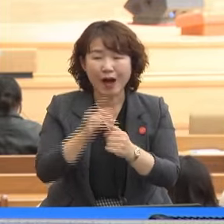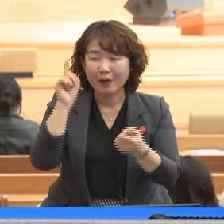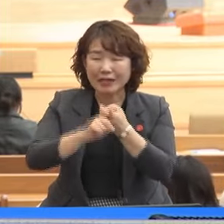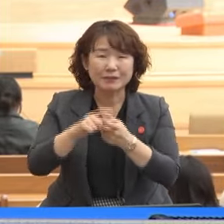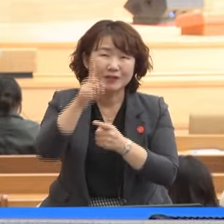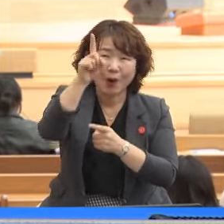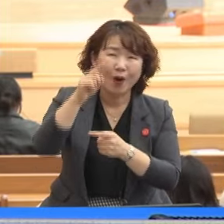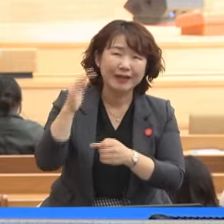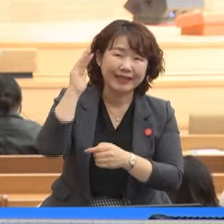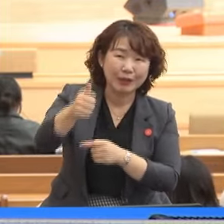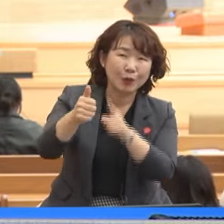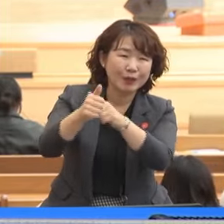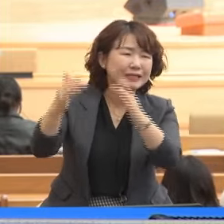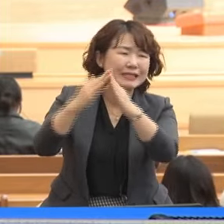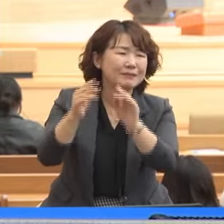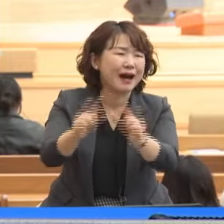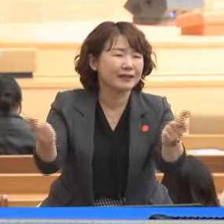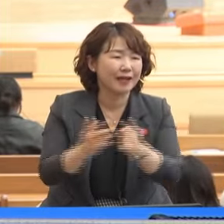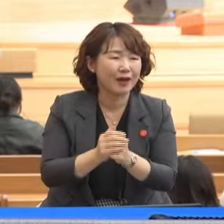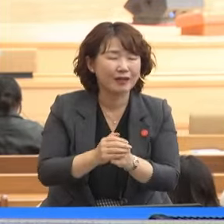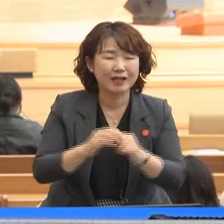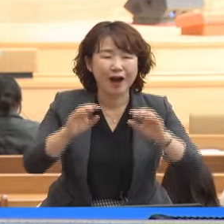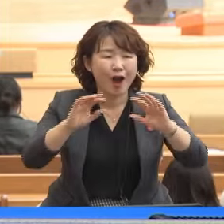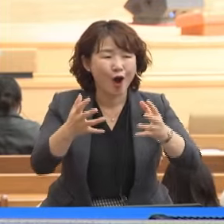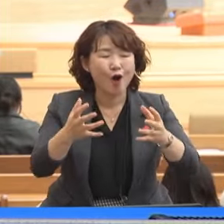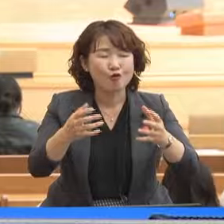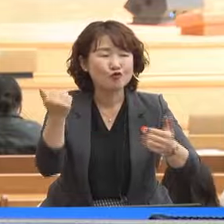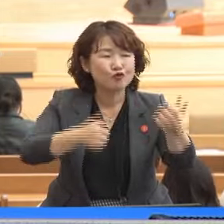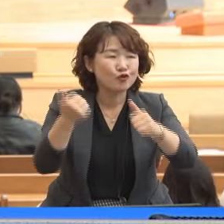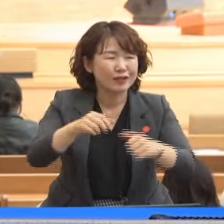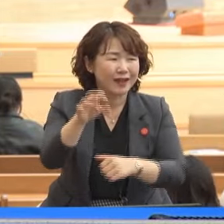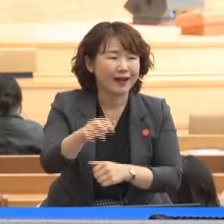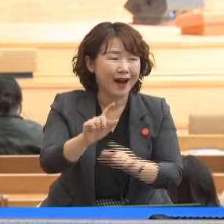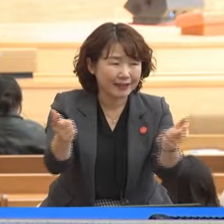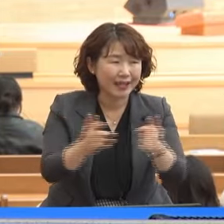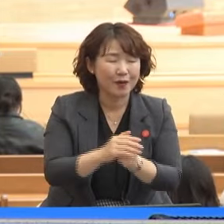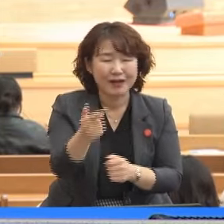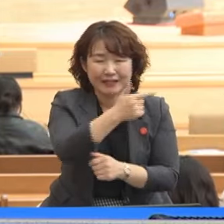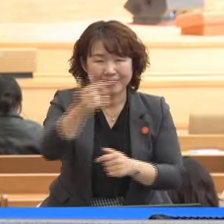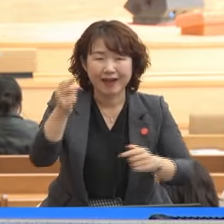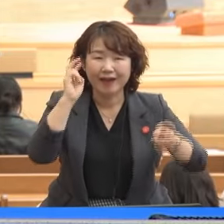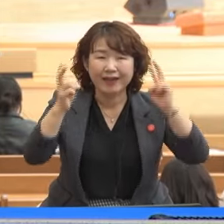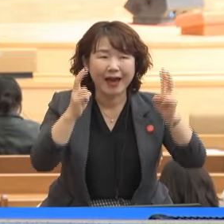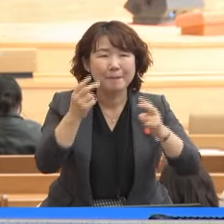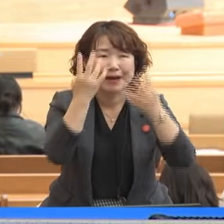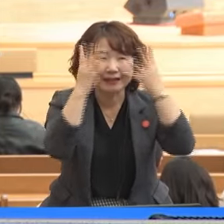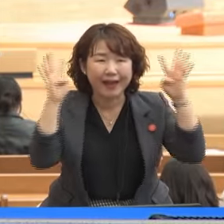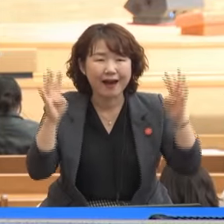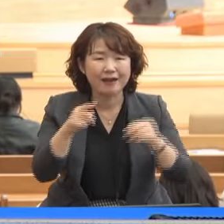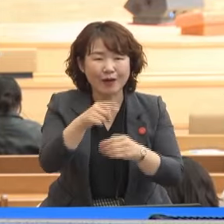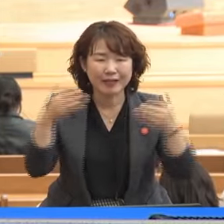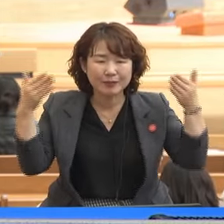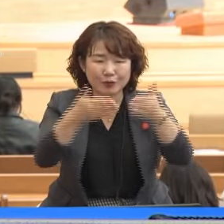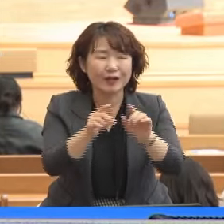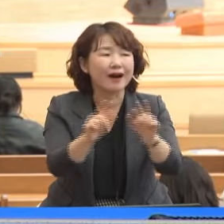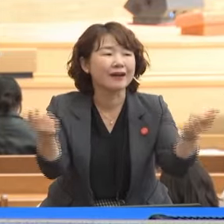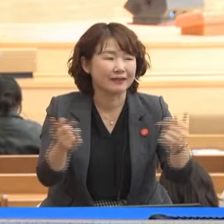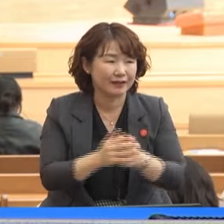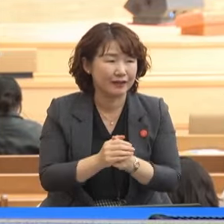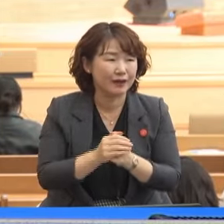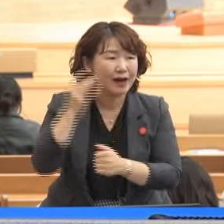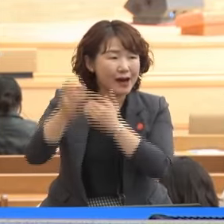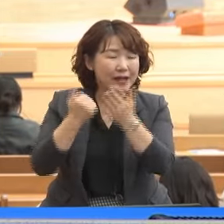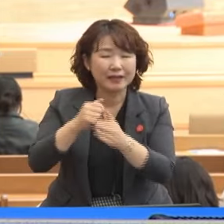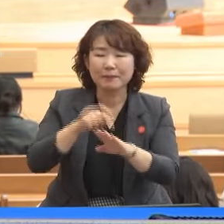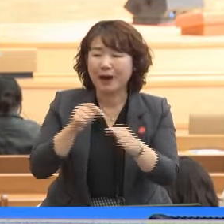청와대가 아닙니다. 국회가 아닙니다. 무슨 대기업, 무슨 대학, 거기에 귀를 기르는 게 아닙니다.